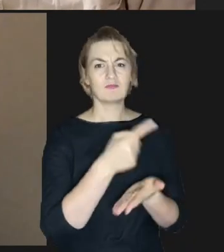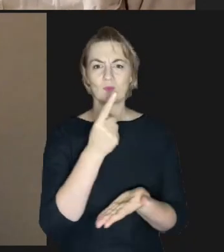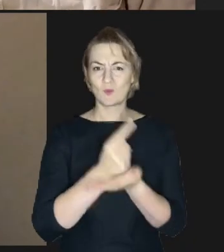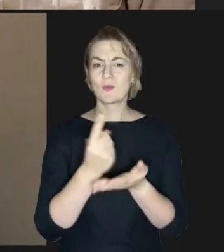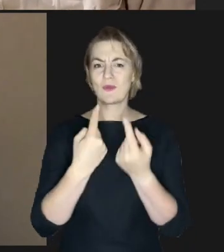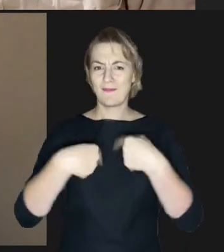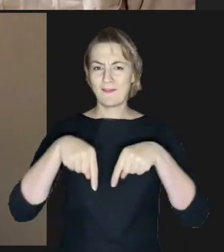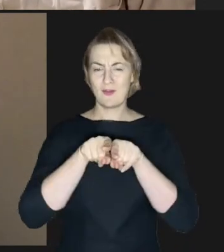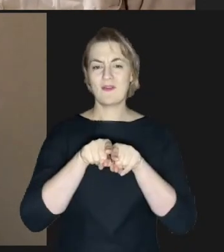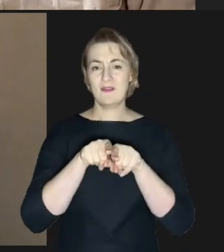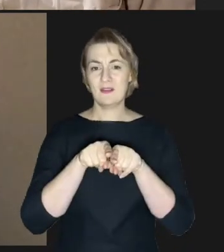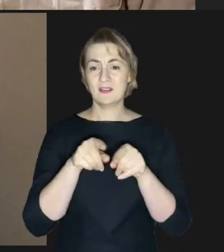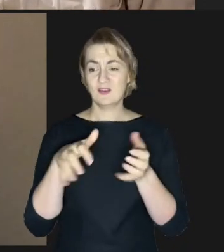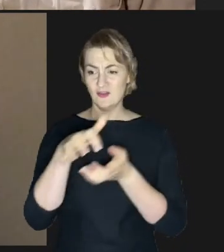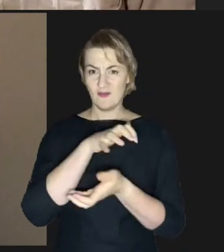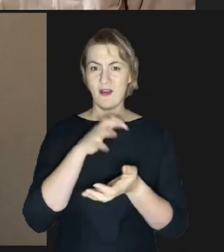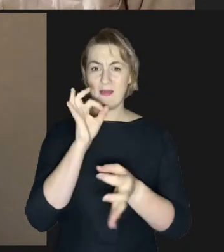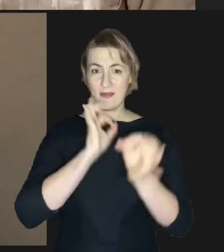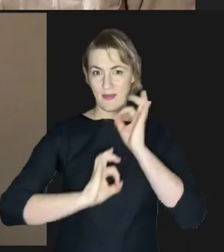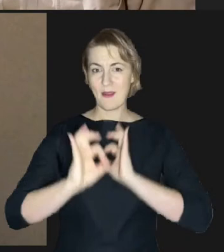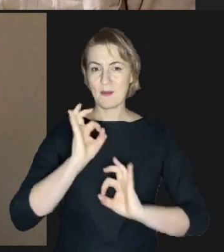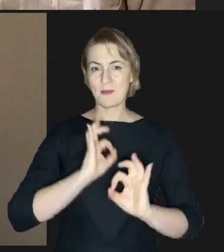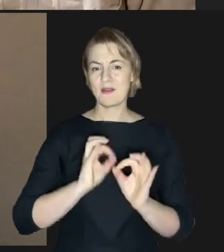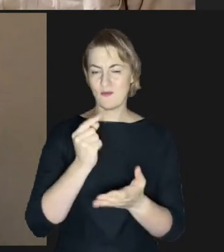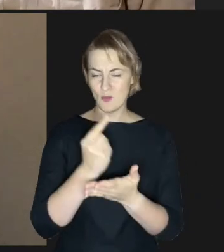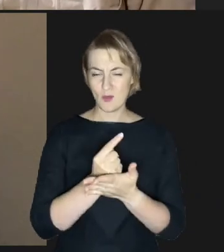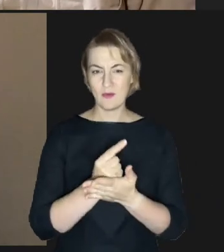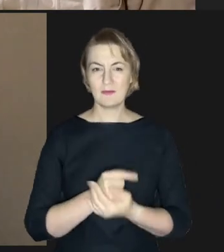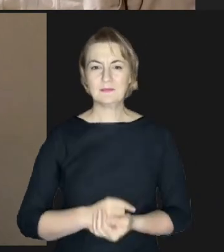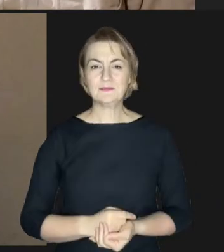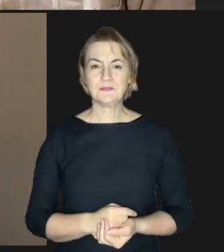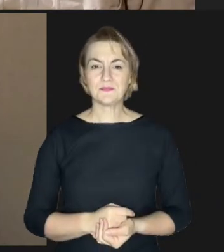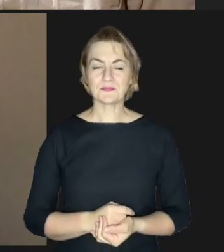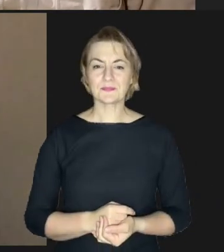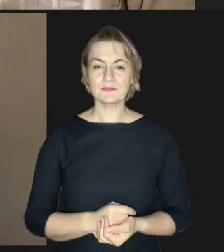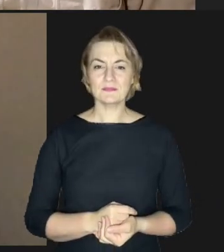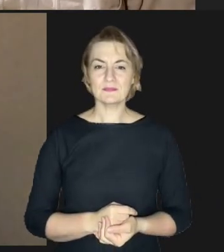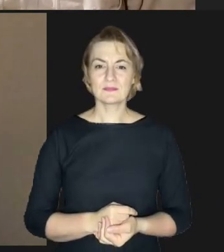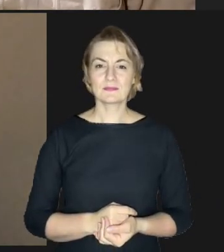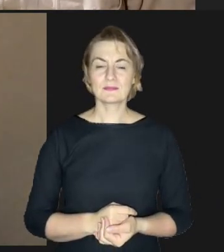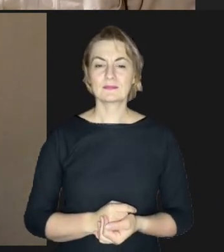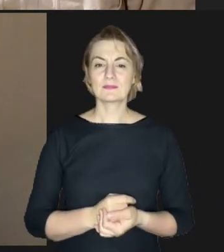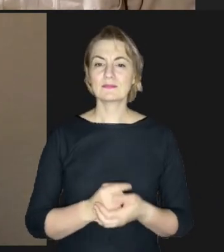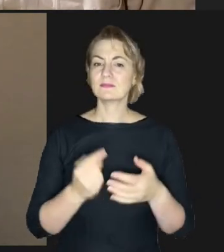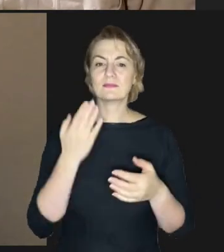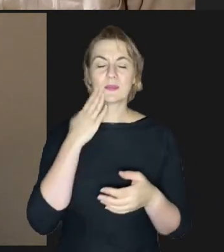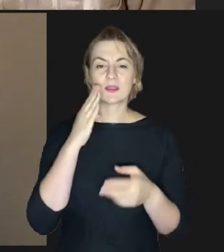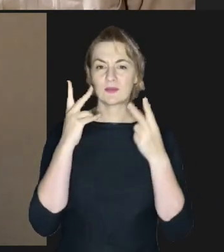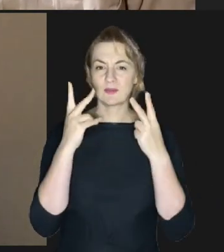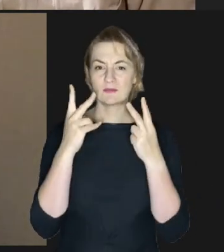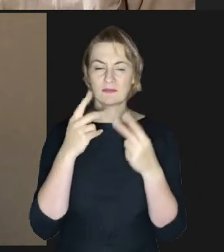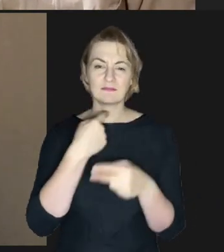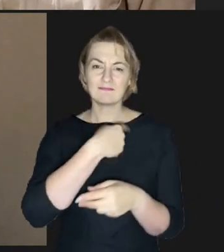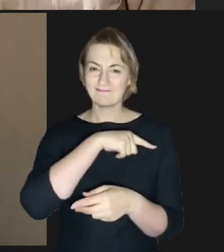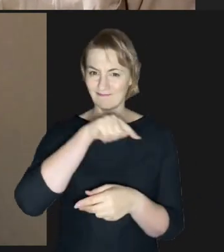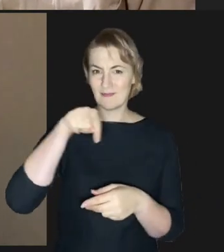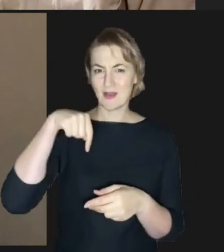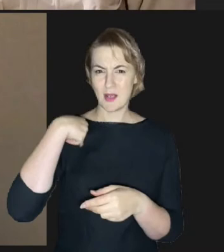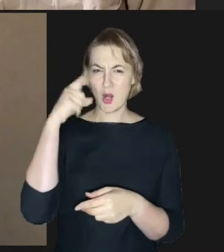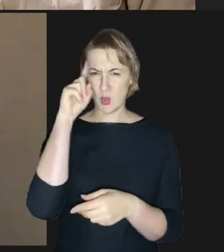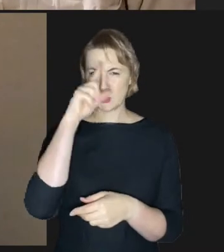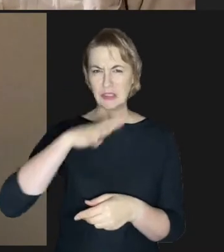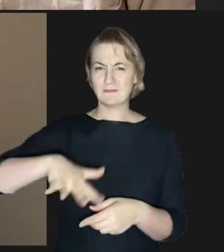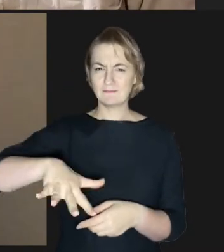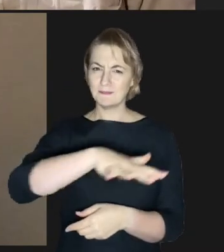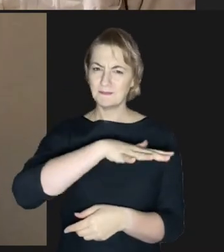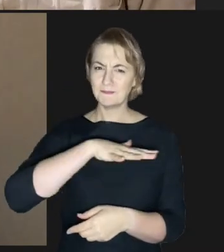i naprawimy ten świat. Ale kluczem jest, żebyśmy jako społeczeństwo i w tym ci politycy, no